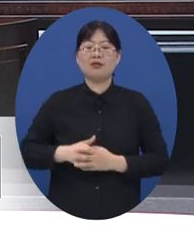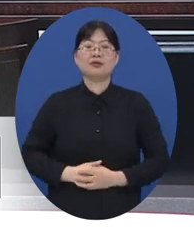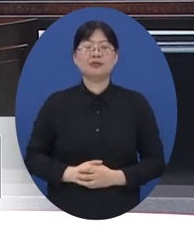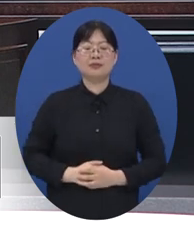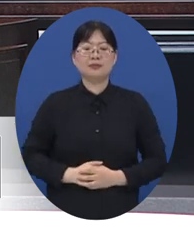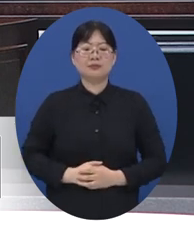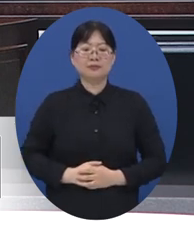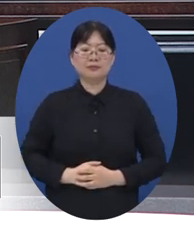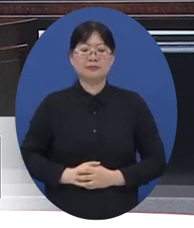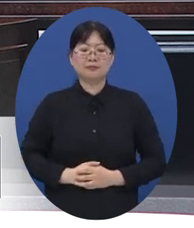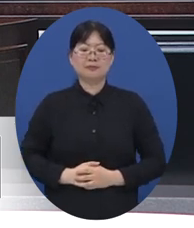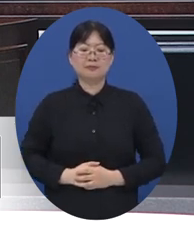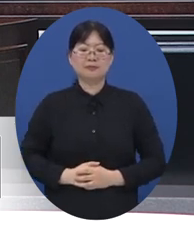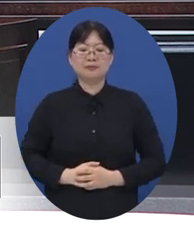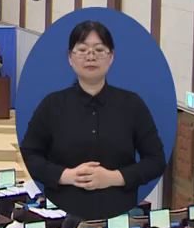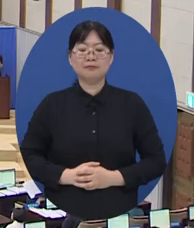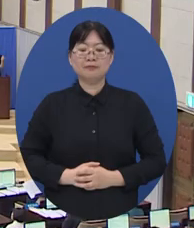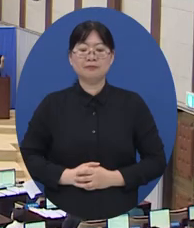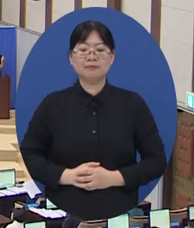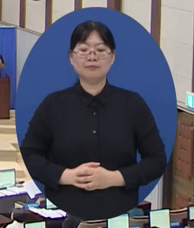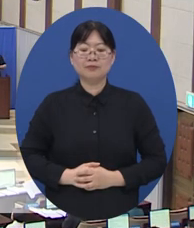보도에 1 선지 기잡니다